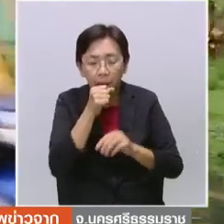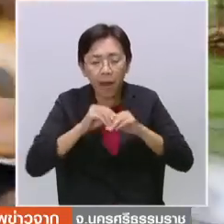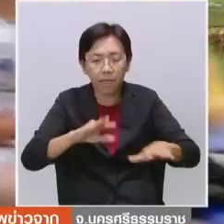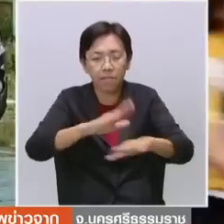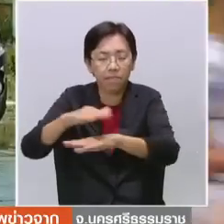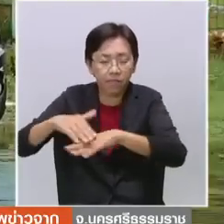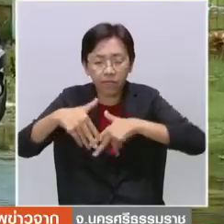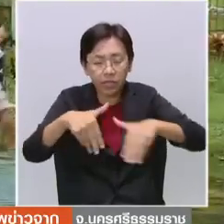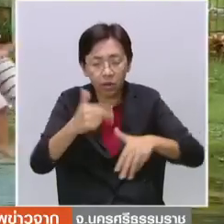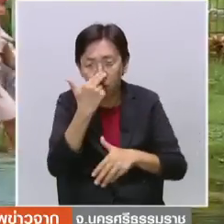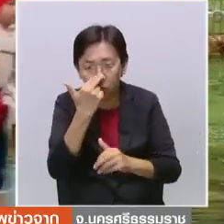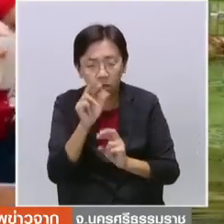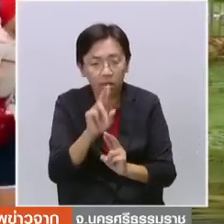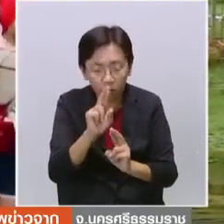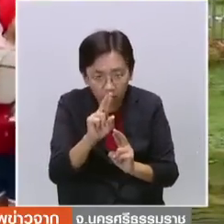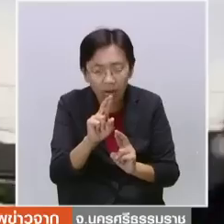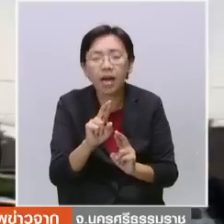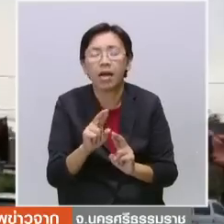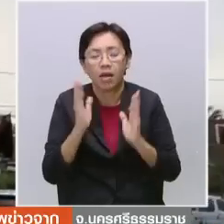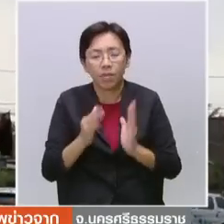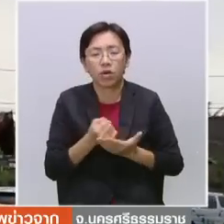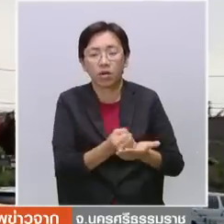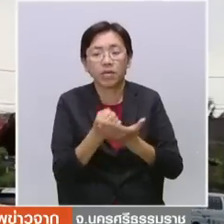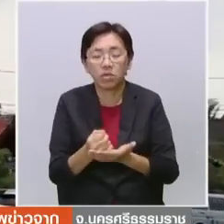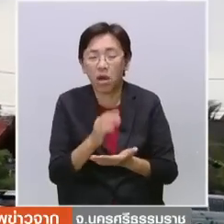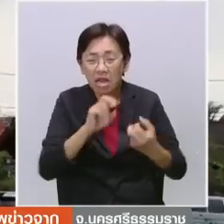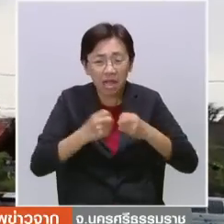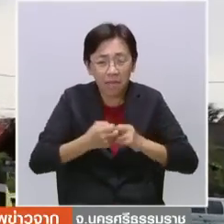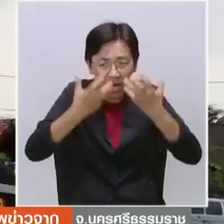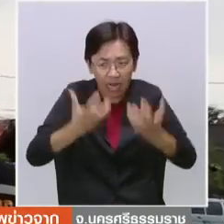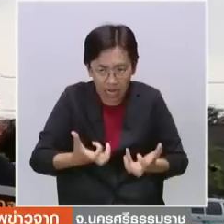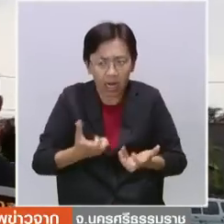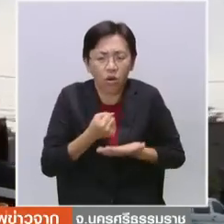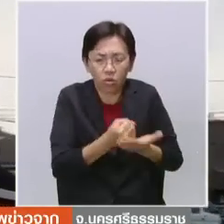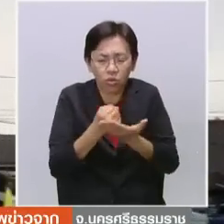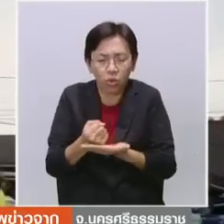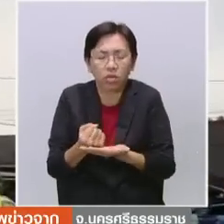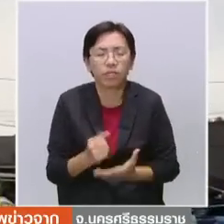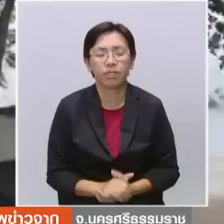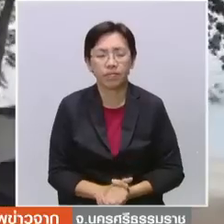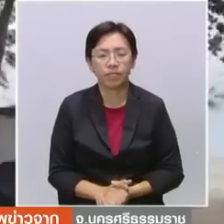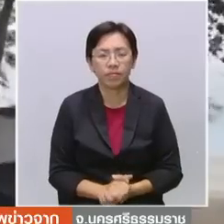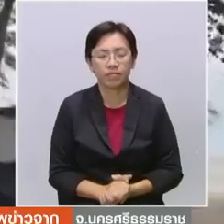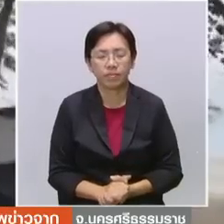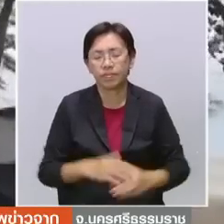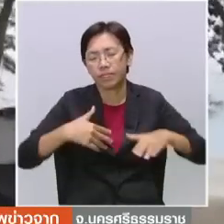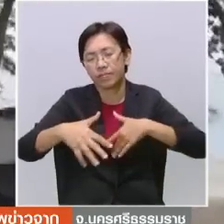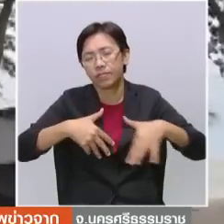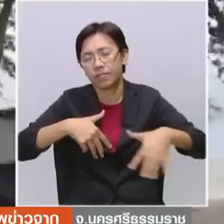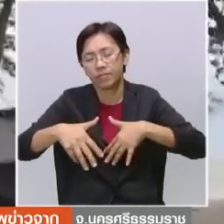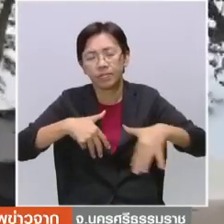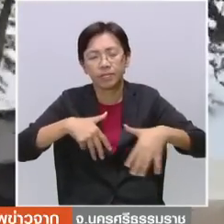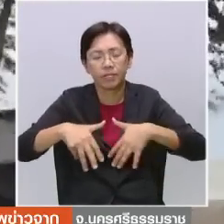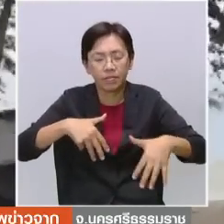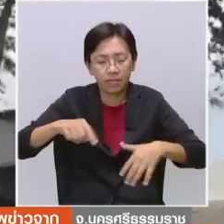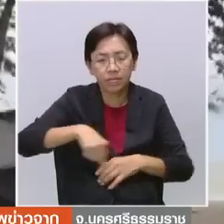นให้เฝ้าระวังพร้อมเข้าให้การช่วยเหลือหากได้รับผลกระทบค่ะขณะที่ในหลายชุมชนลุ่มต่ำนะ